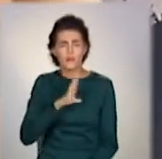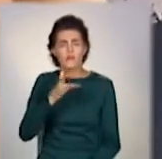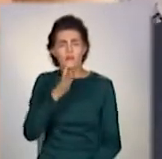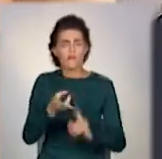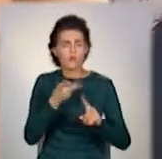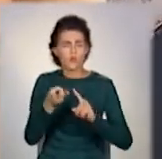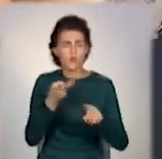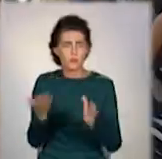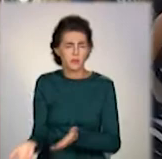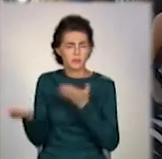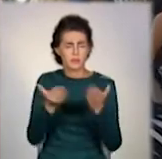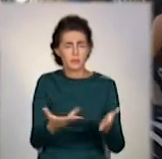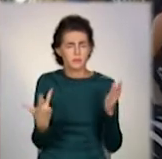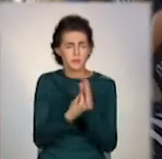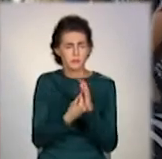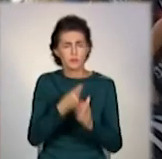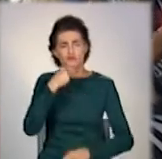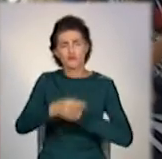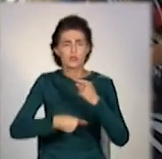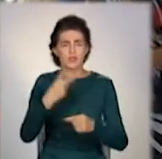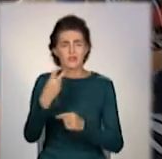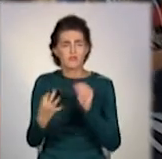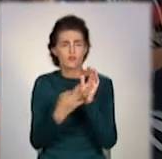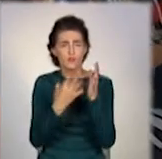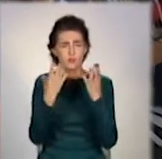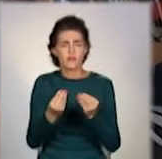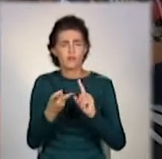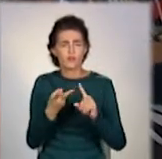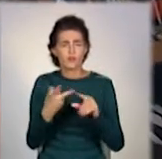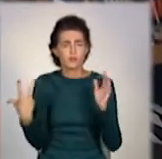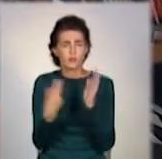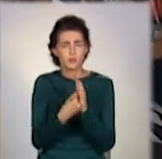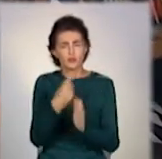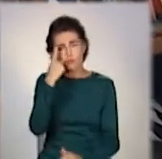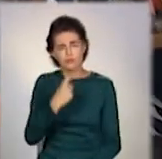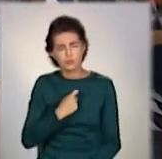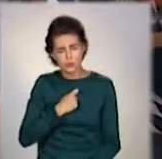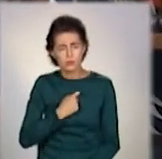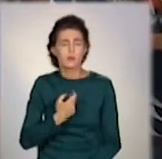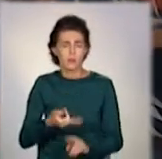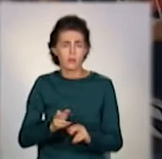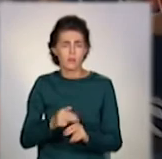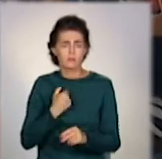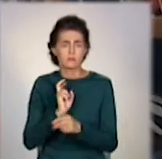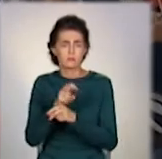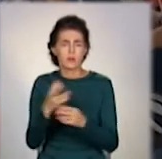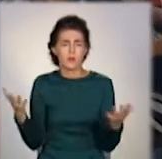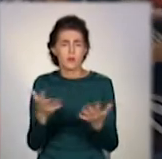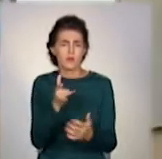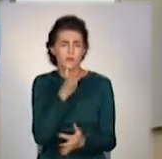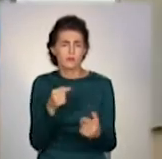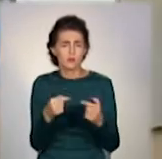друге щеплення. Через 28 днів друга прививочка. Сообщення прийде, куди я віце на втору